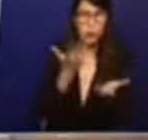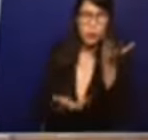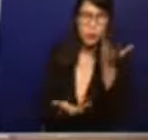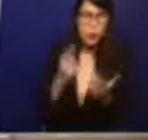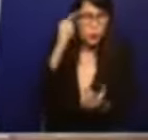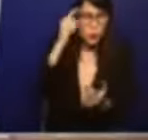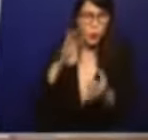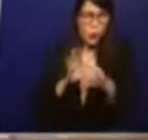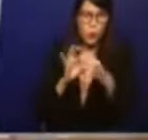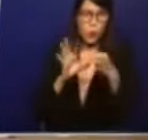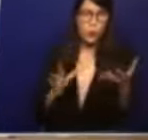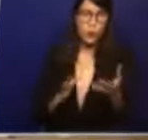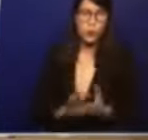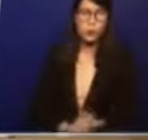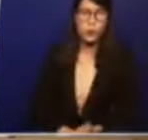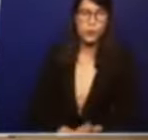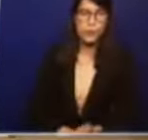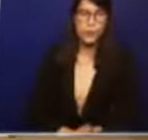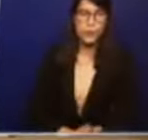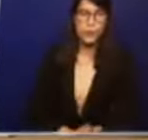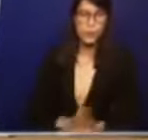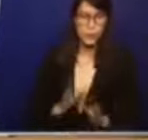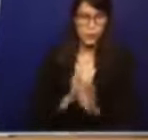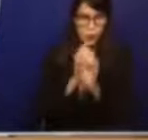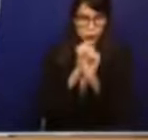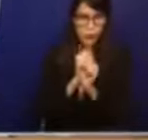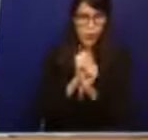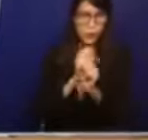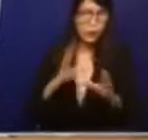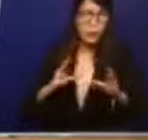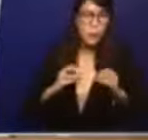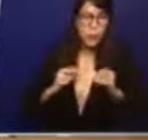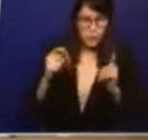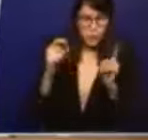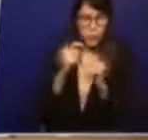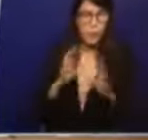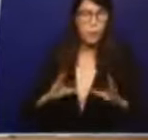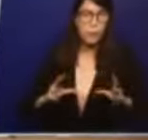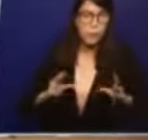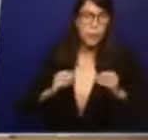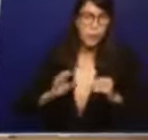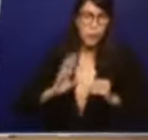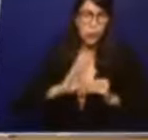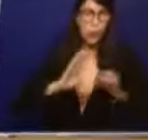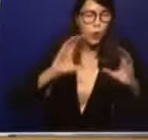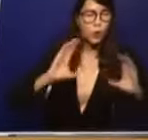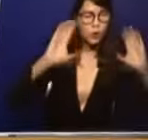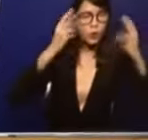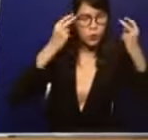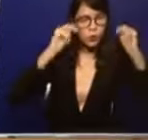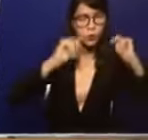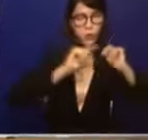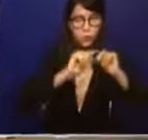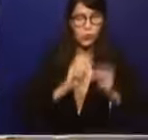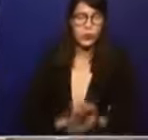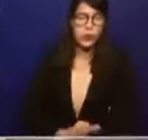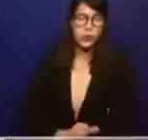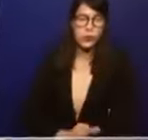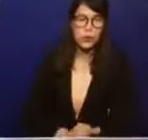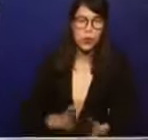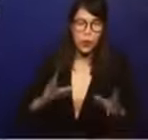าไปเกี่ยวข้องค่ะท่านประธานสรุปว่าคำรับสารภาพของพลเอกประยุทธ์จันทร์โอชาที่รับสารภาพโด